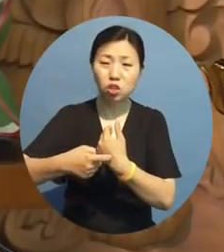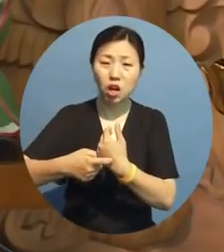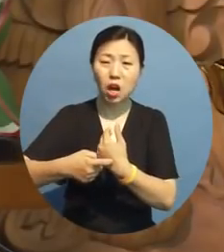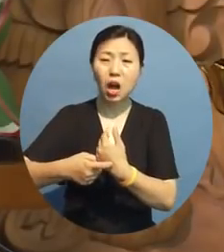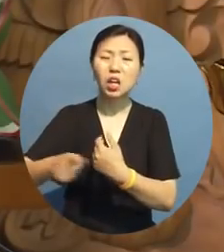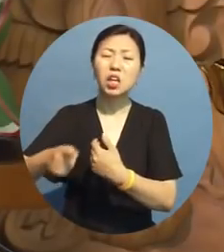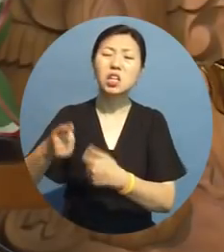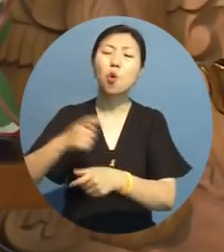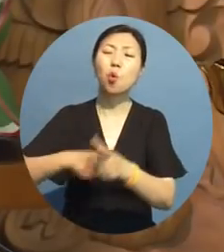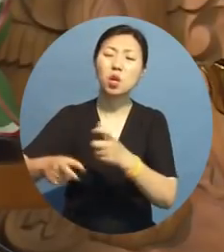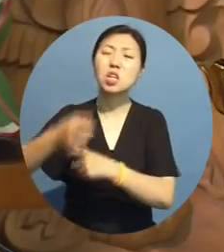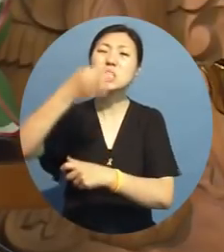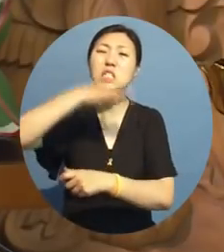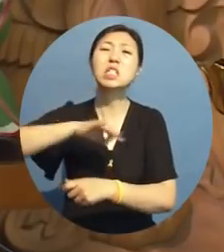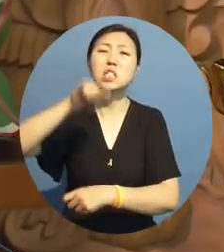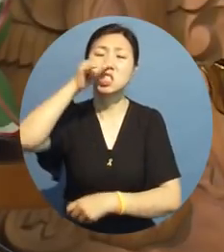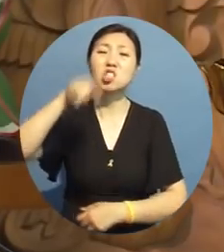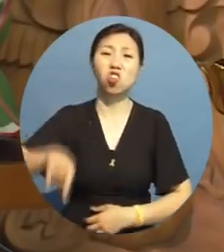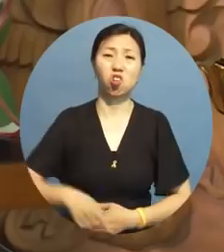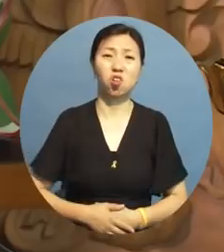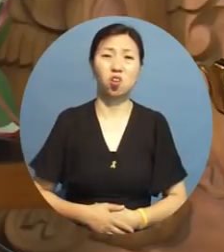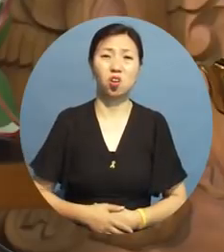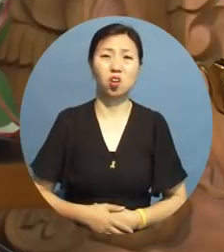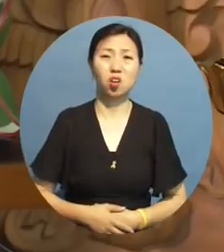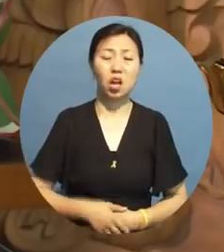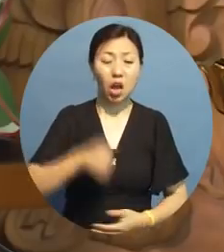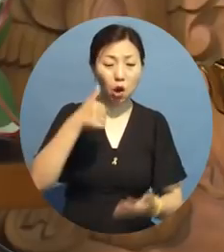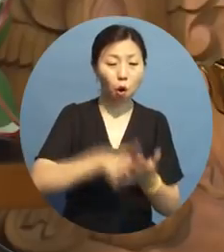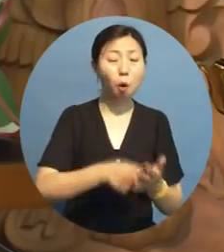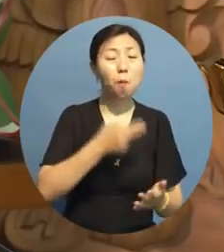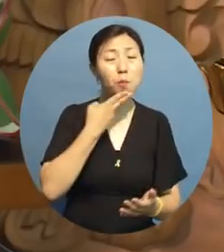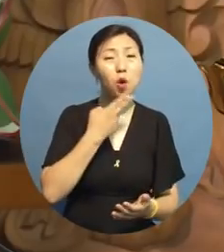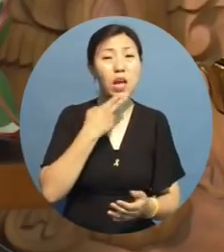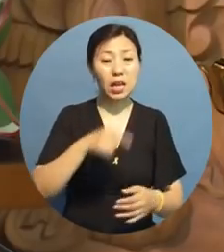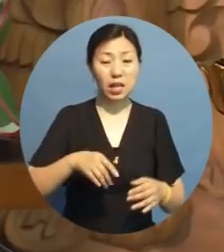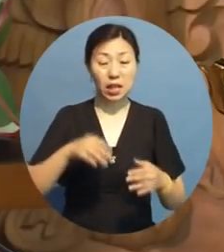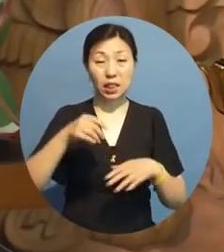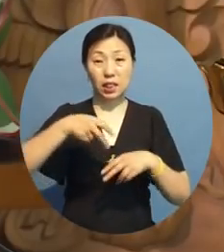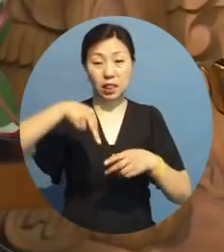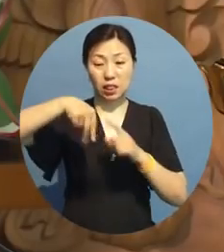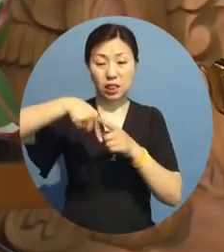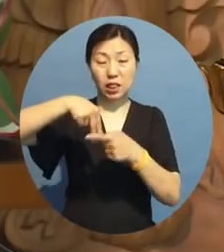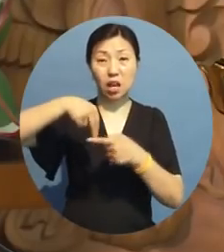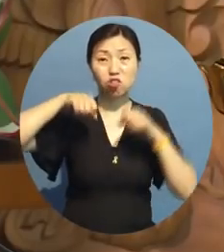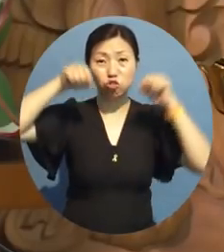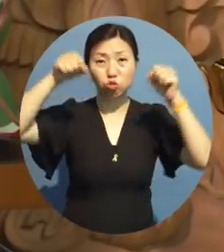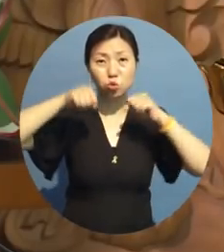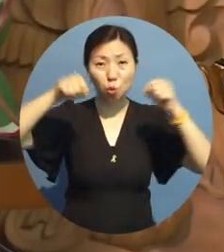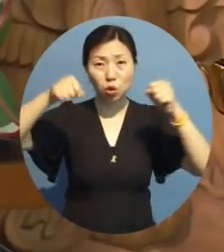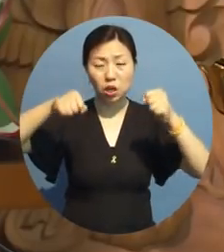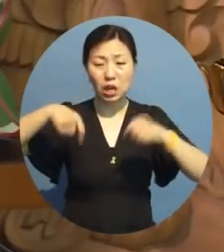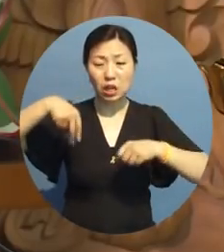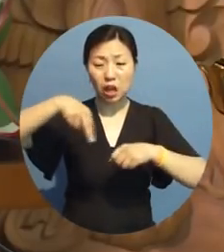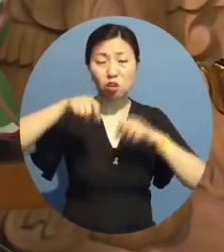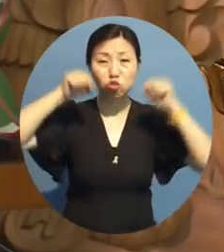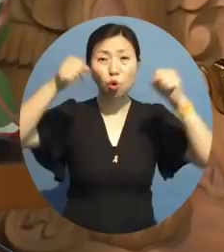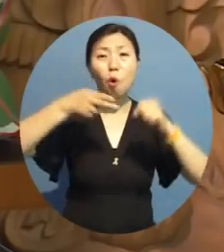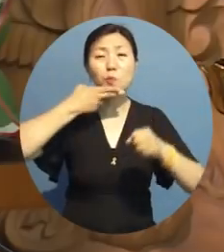아니라 형식적으로라도 안 하는 것보다는 하는 게 낫다. 다리 운동이라도 하는 게 낫나, 안 낫나?